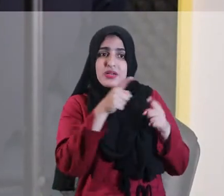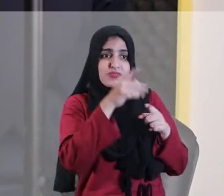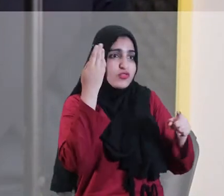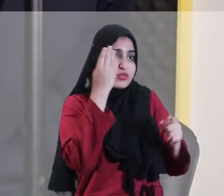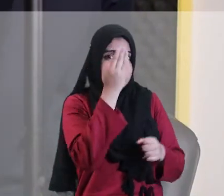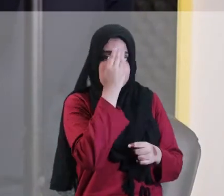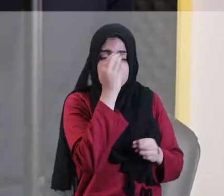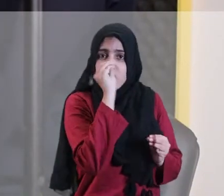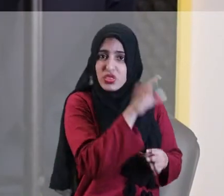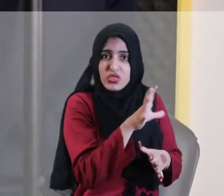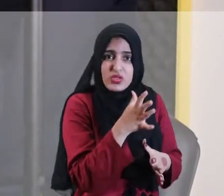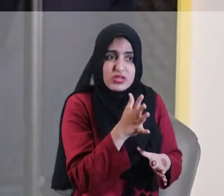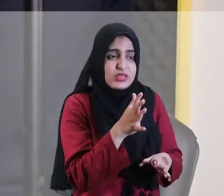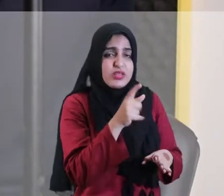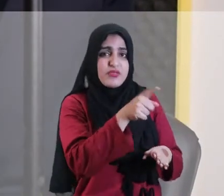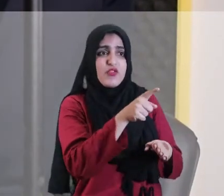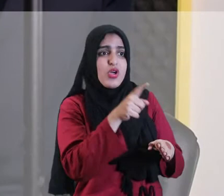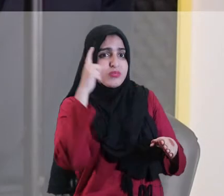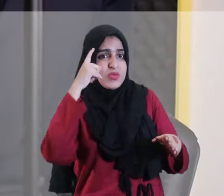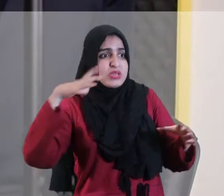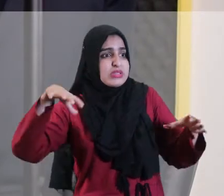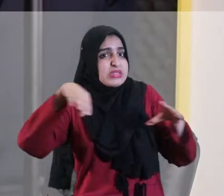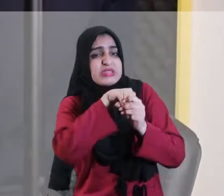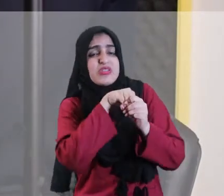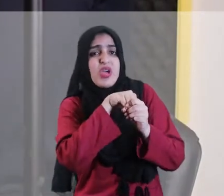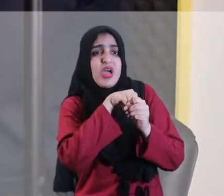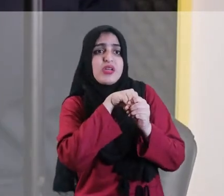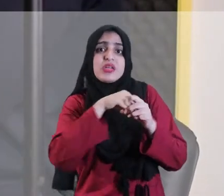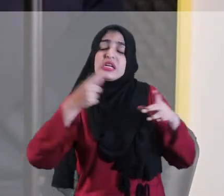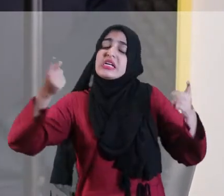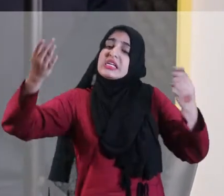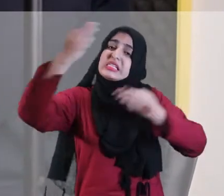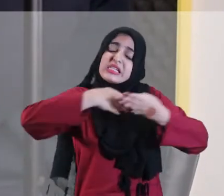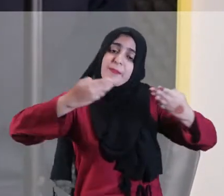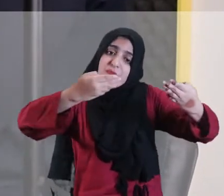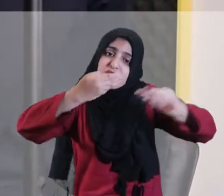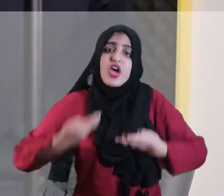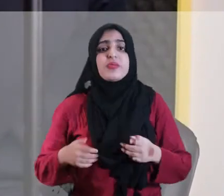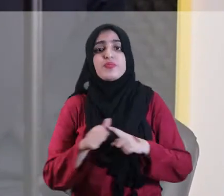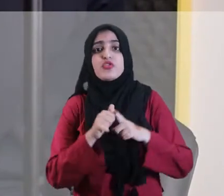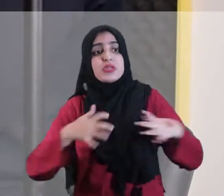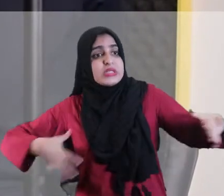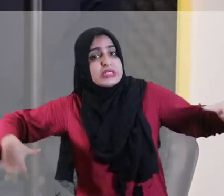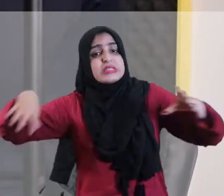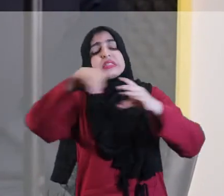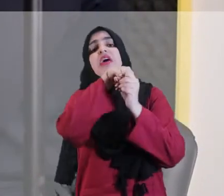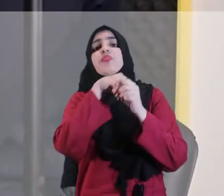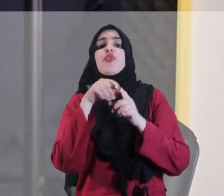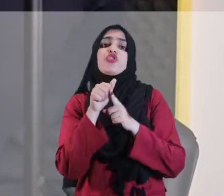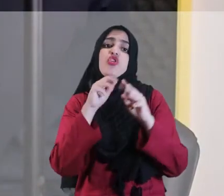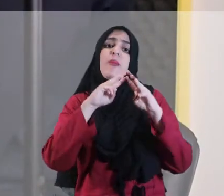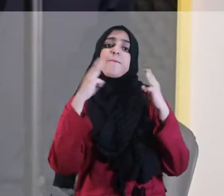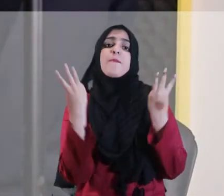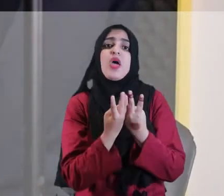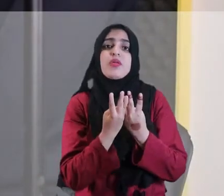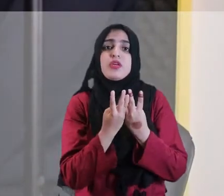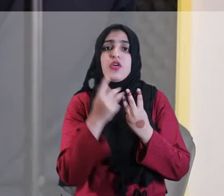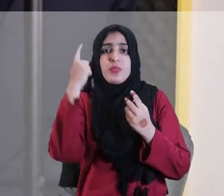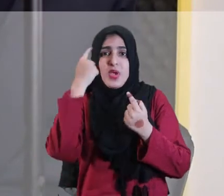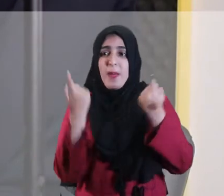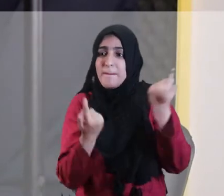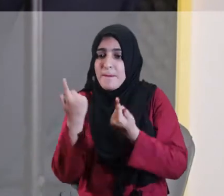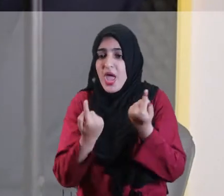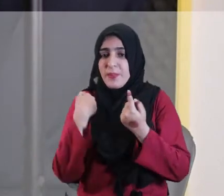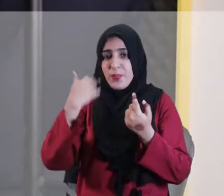सोसायटी के जिसमें आप सबको वेलकम करते हैं क्योंकि फिर पनपने है क्वांटिटी स्वर्ग में कराची में वह किया करता था वहां से एक